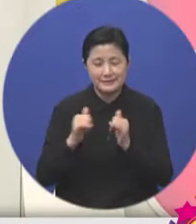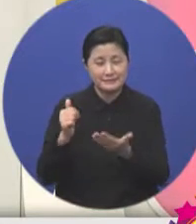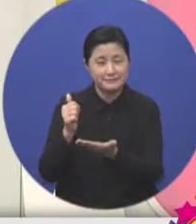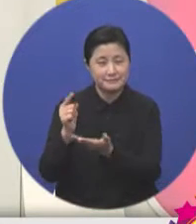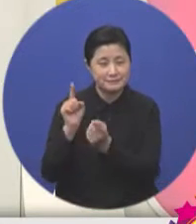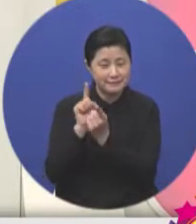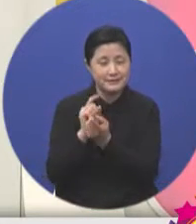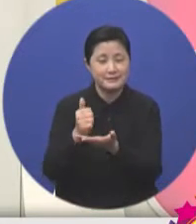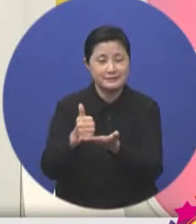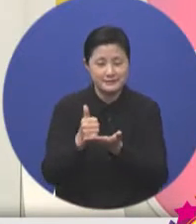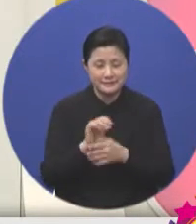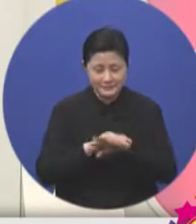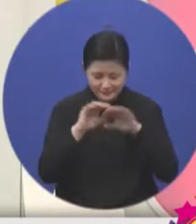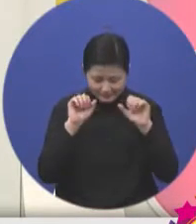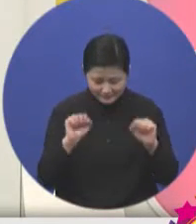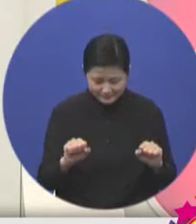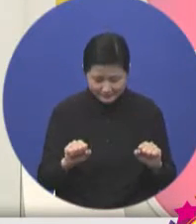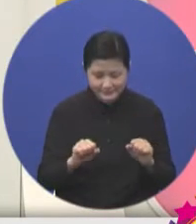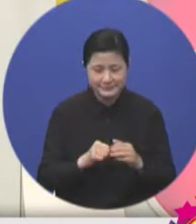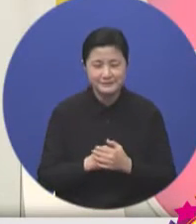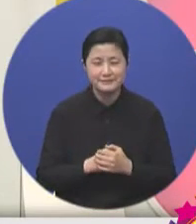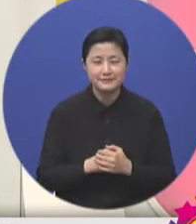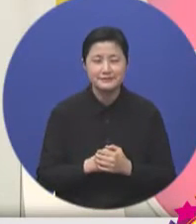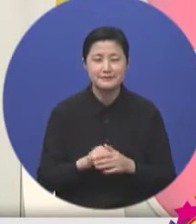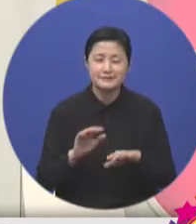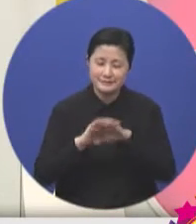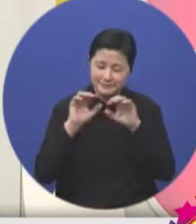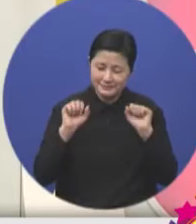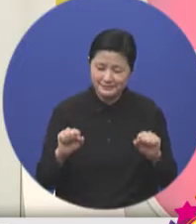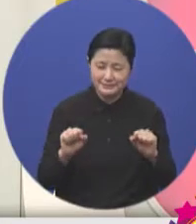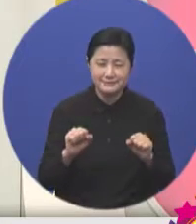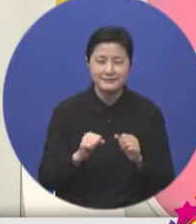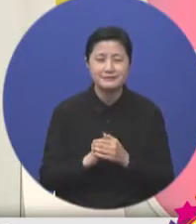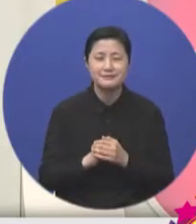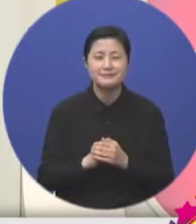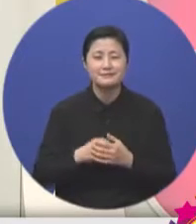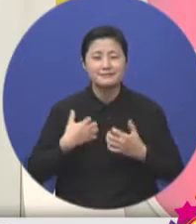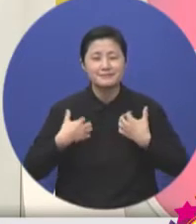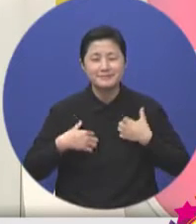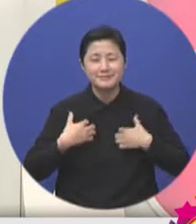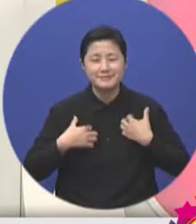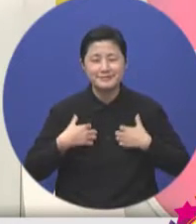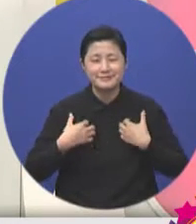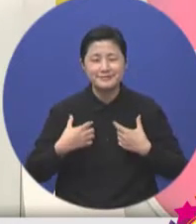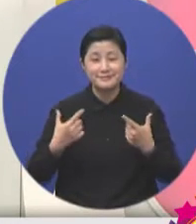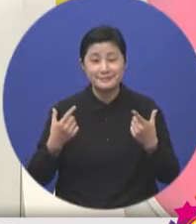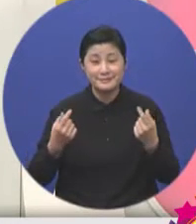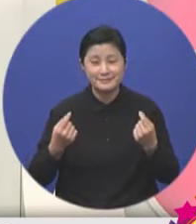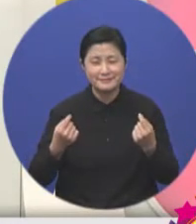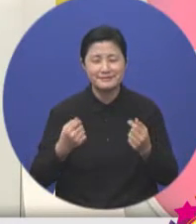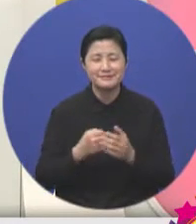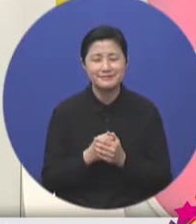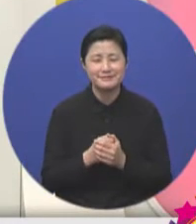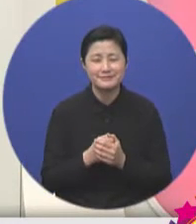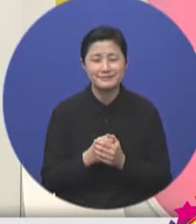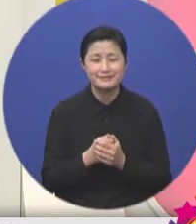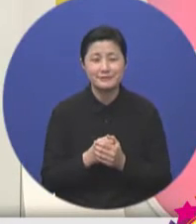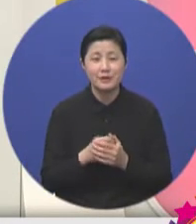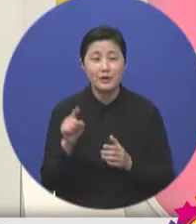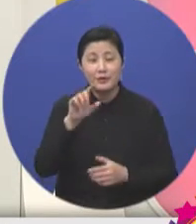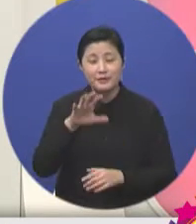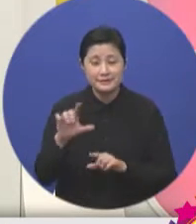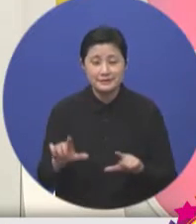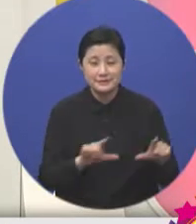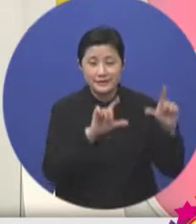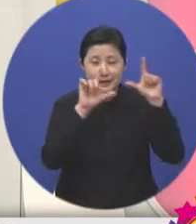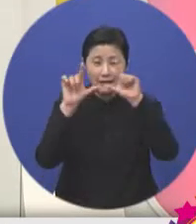만나보겠습니다. 안녕하세요. 안녕하세요. 안녕하세요. 네. 아유, 반갑습니다. 안녕하세요. 반갑습니다. 네. 어디에